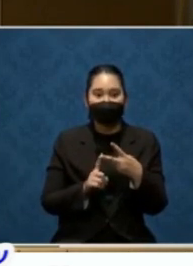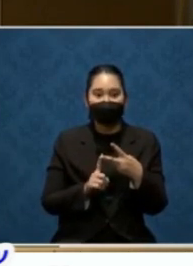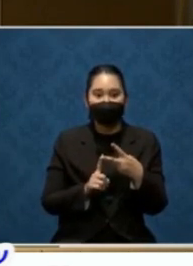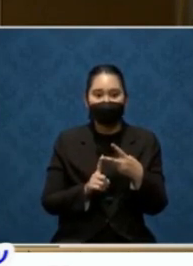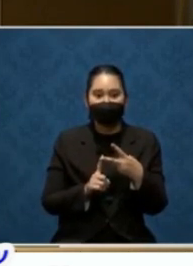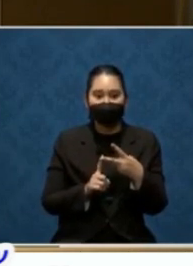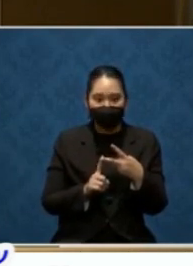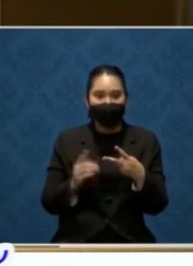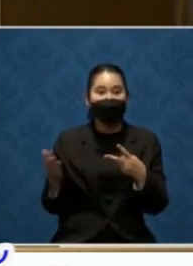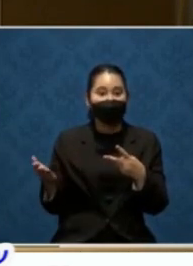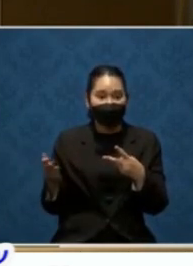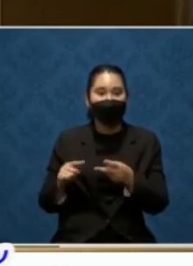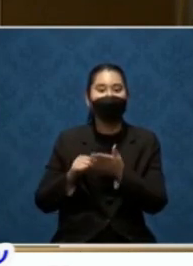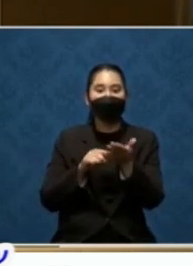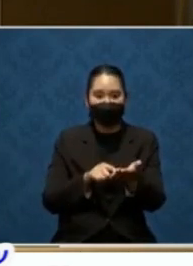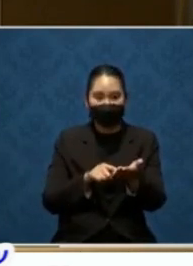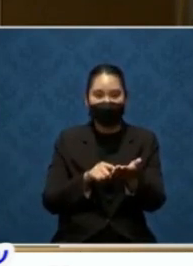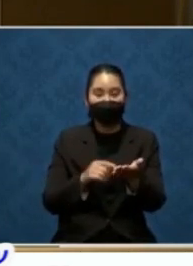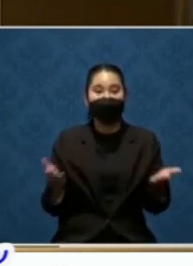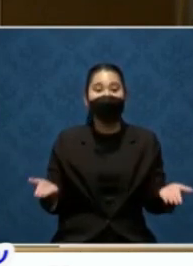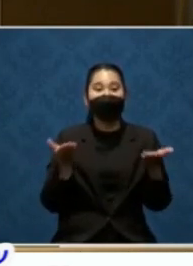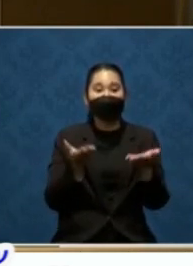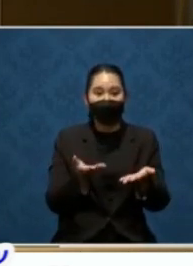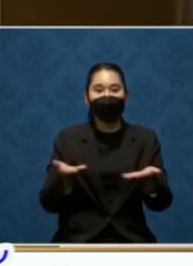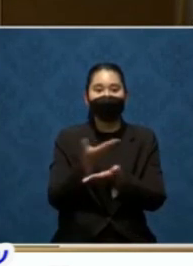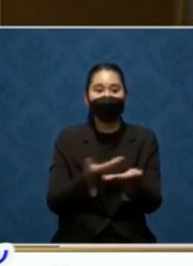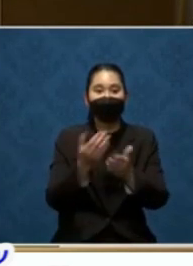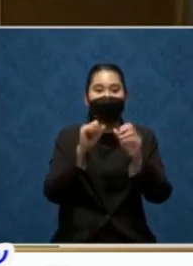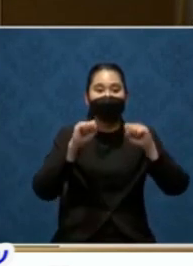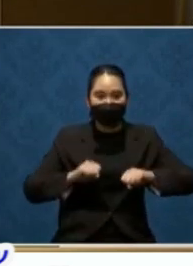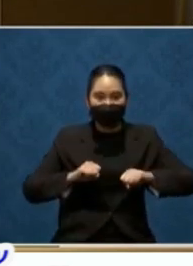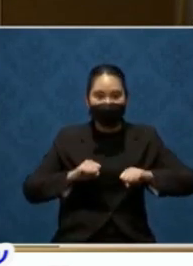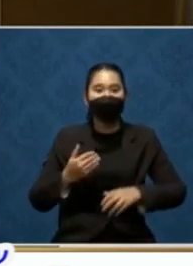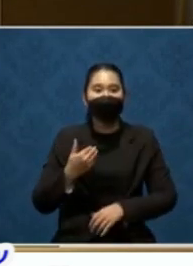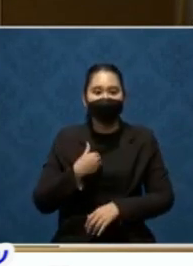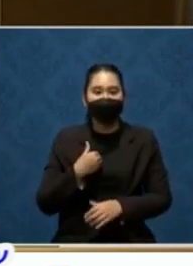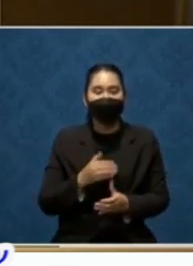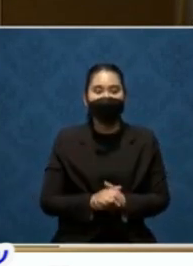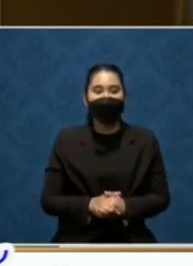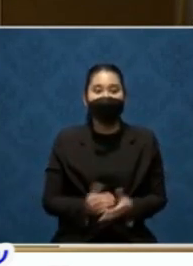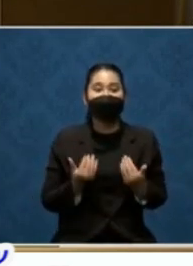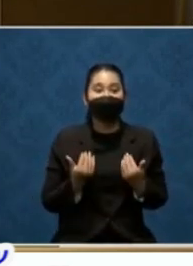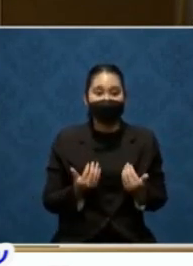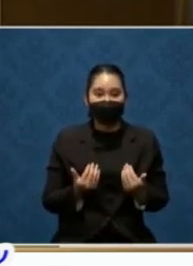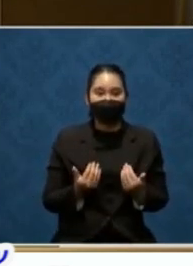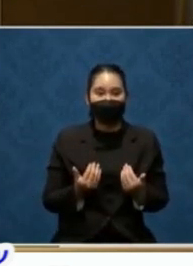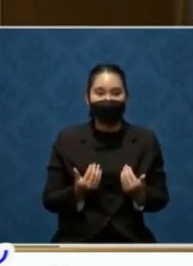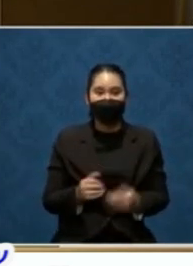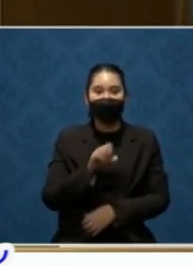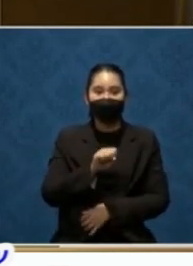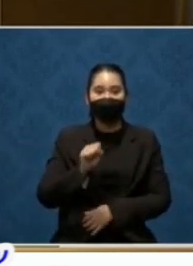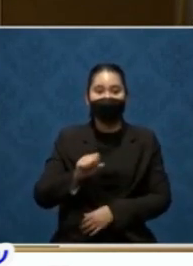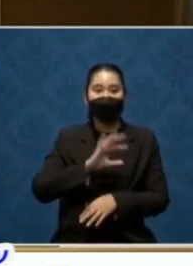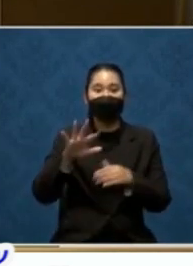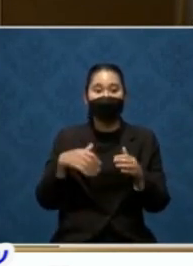คุณจรพันธ์เป็นผู้เสนอนะครับซึ่งรวมพิจารณาและลงมติร่วมกันครับเรื่องนี้มาชิกกรุณาเข้ามาน